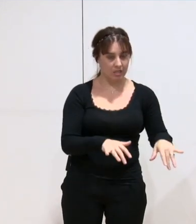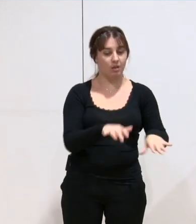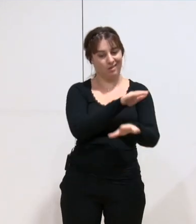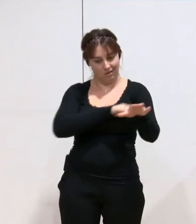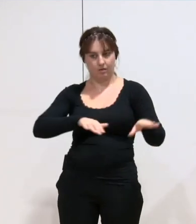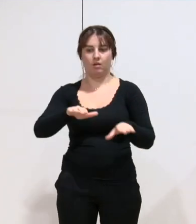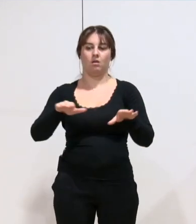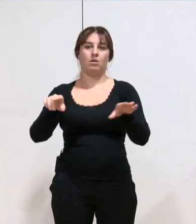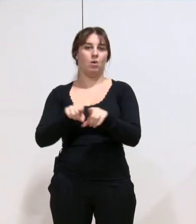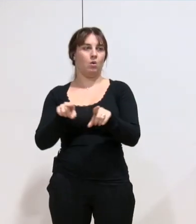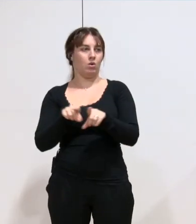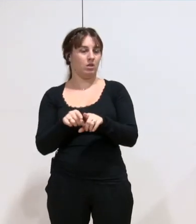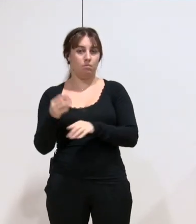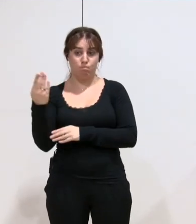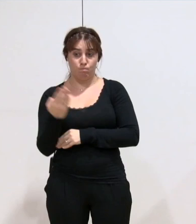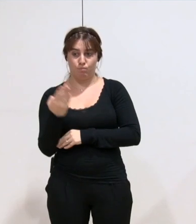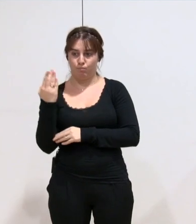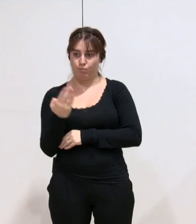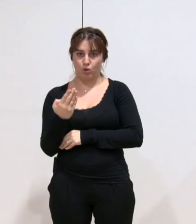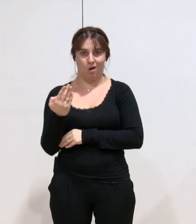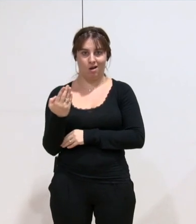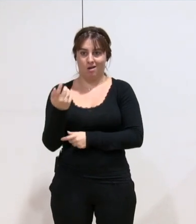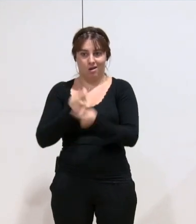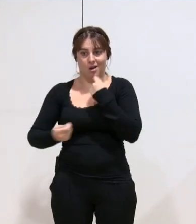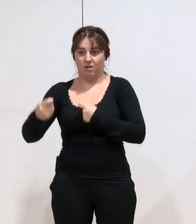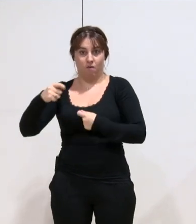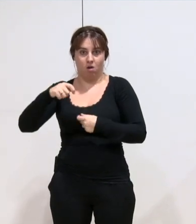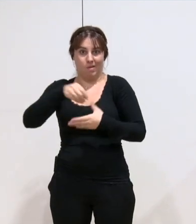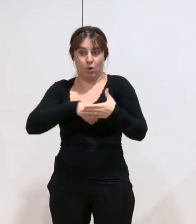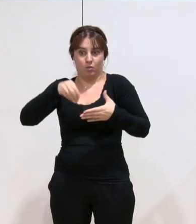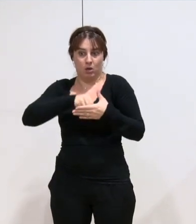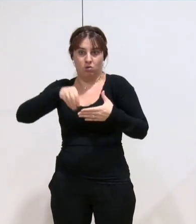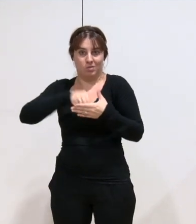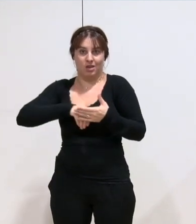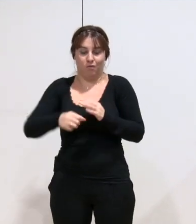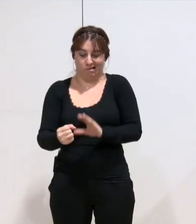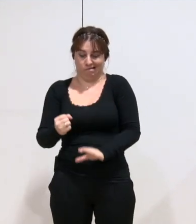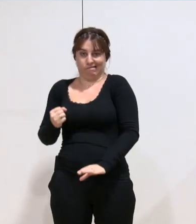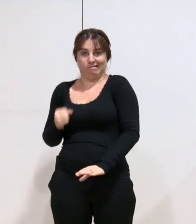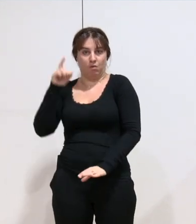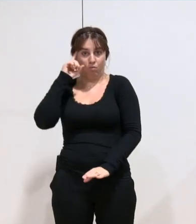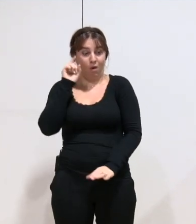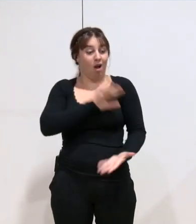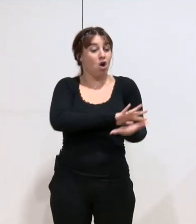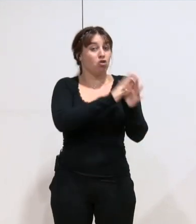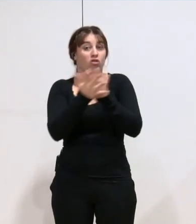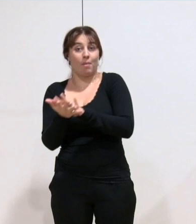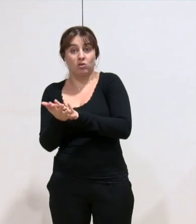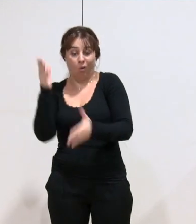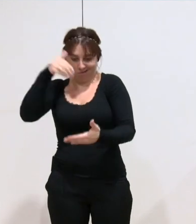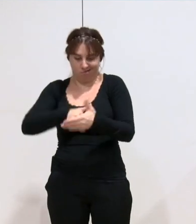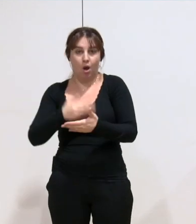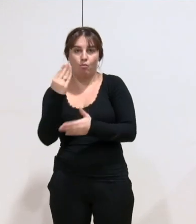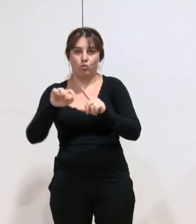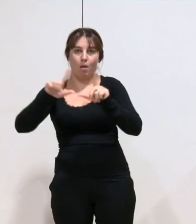nécessité de faire des économies, car dans cette transformation, il nous faut pourtant exécuter